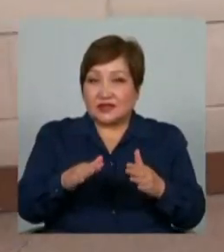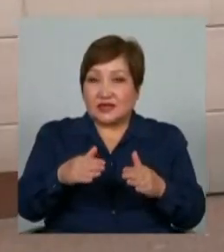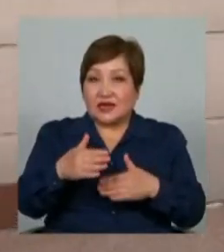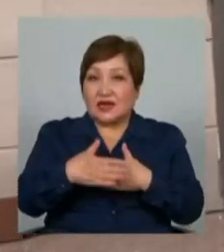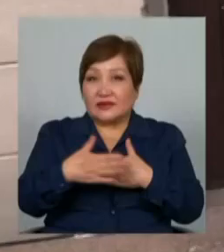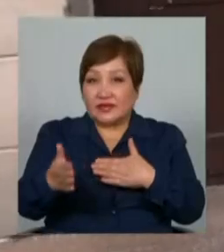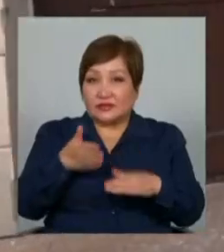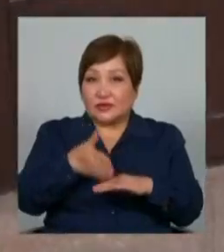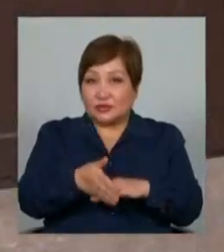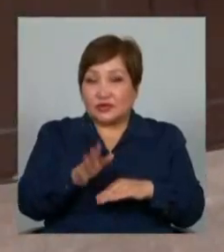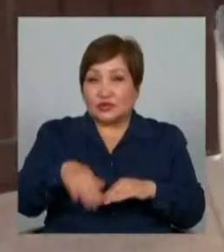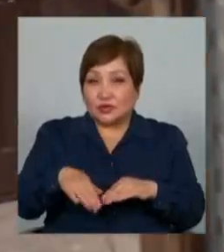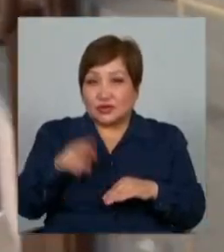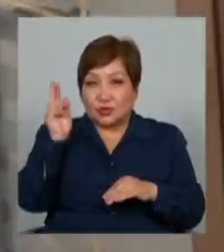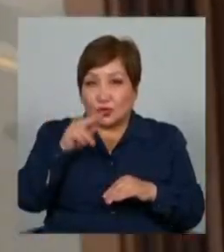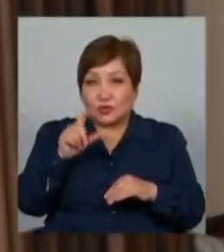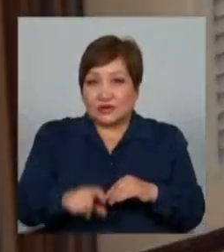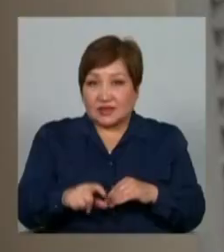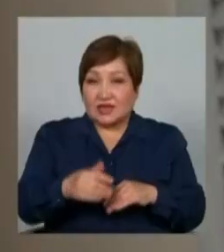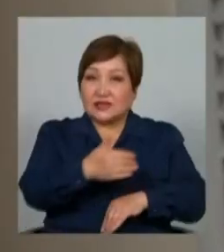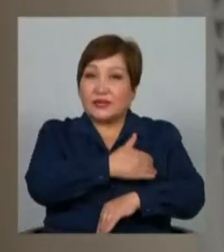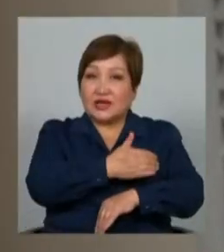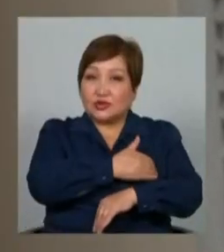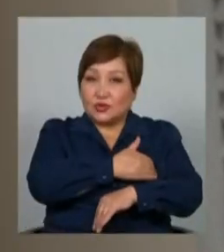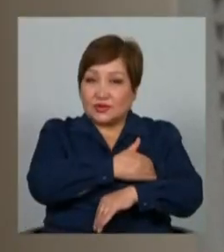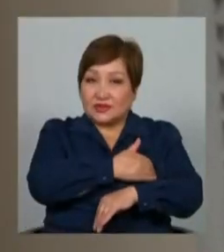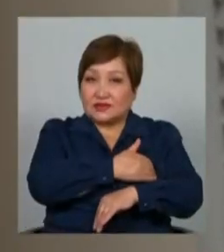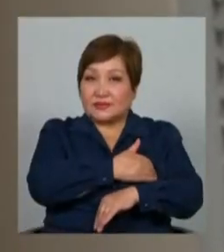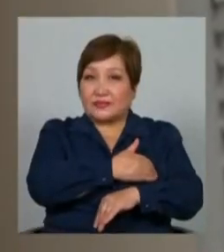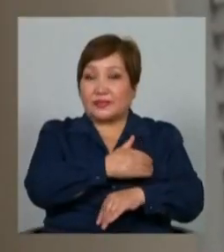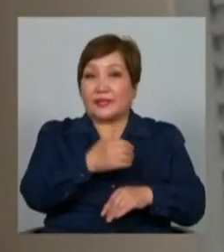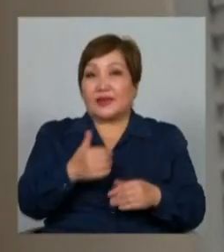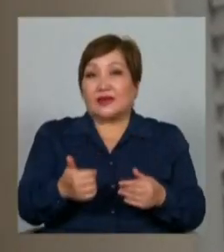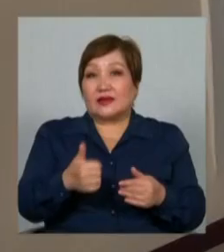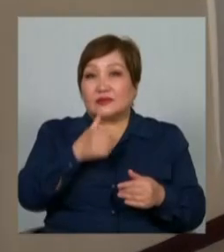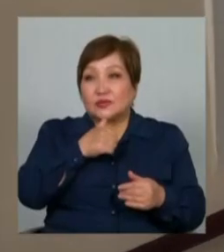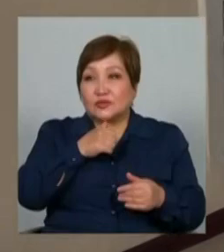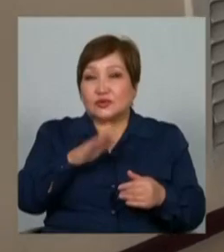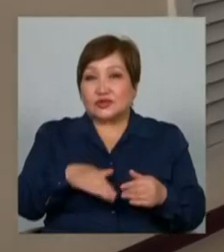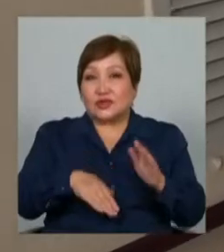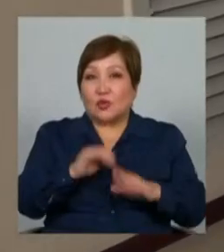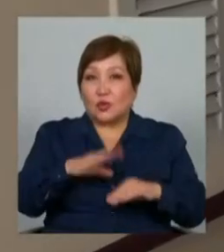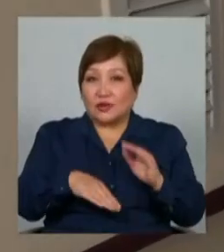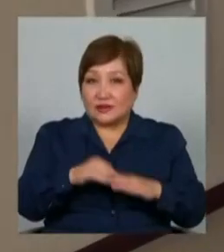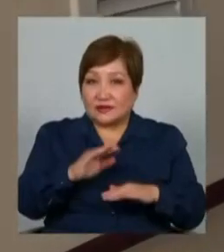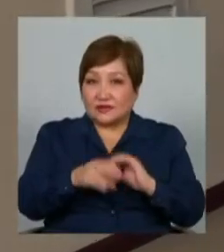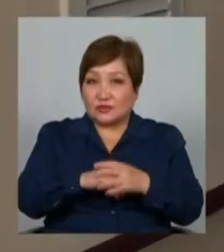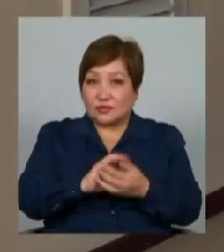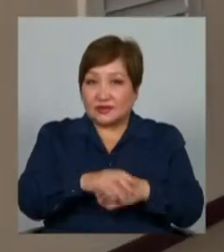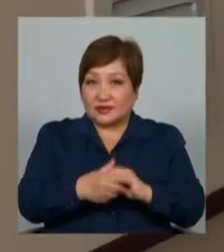оқушының температурасы өлшенеді. Сосын қолы антисептикпен